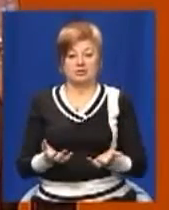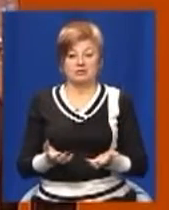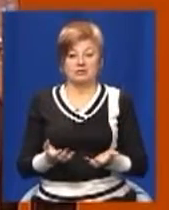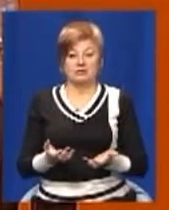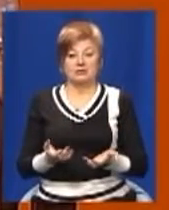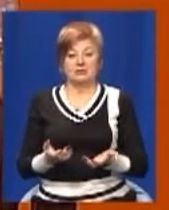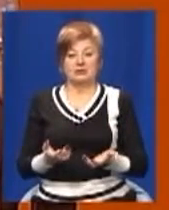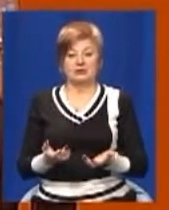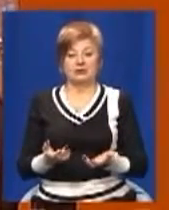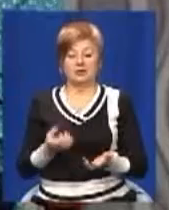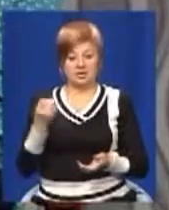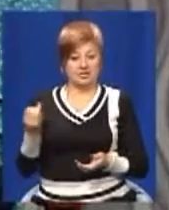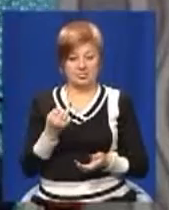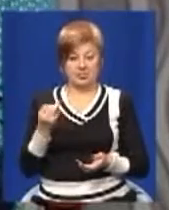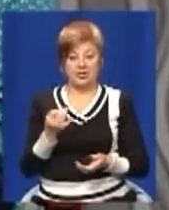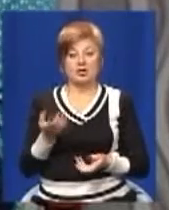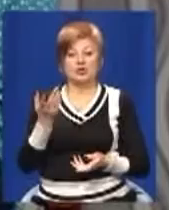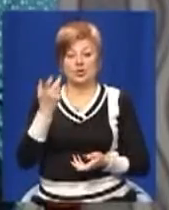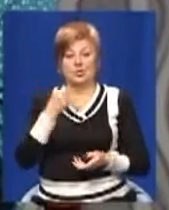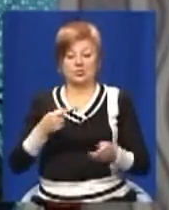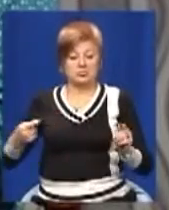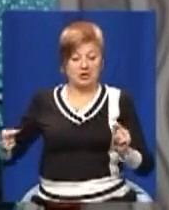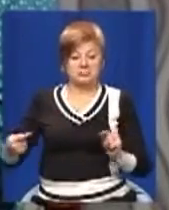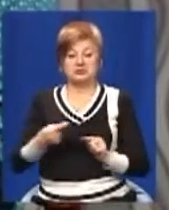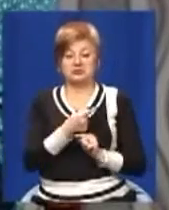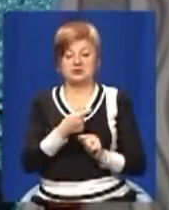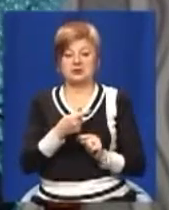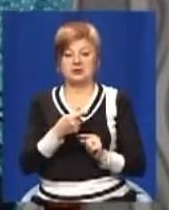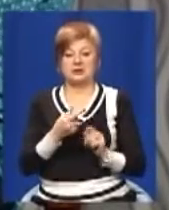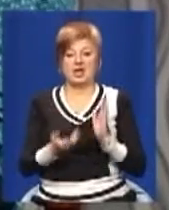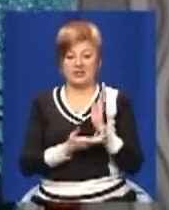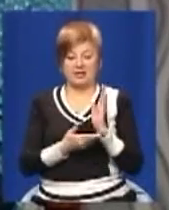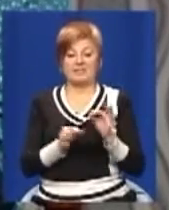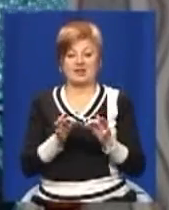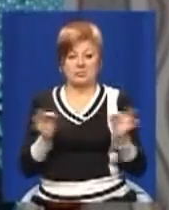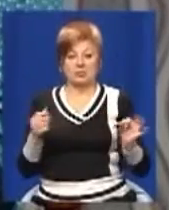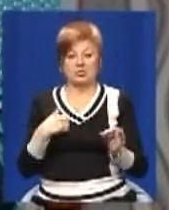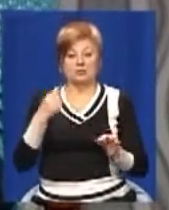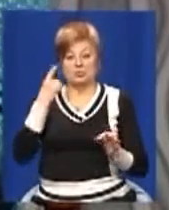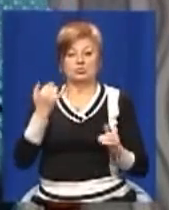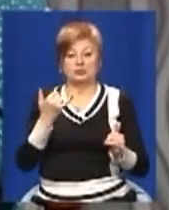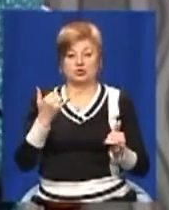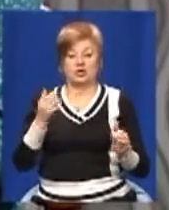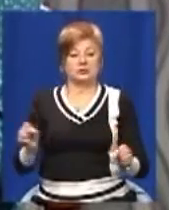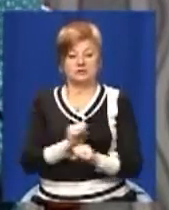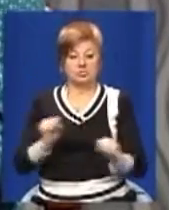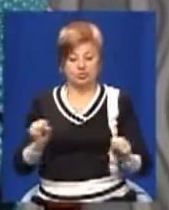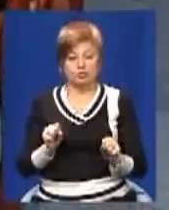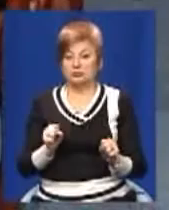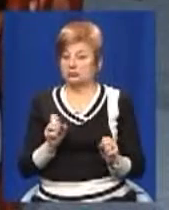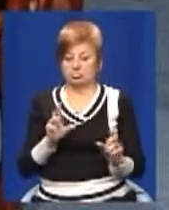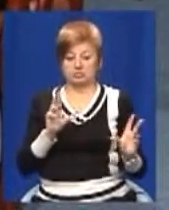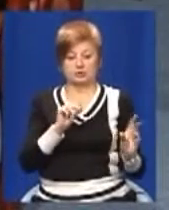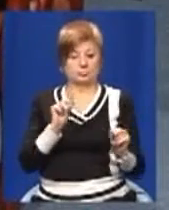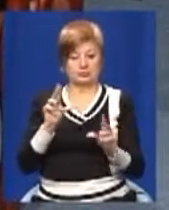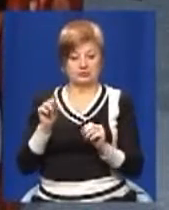ця кулька? Дуже таке цікаво, коли штрикаєш у кульку такою дерев'яною паличкою, я взагалі подумала, що ця кулька зараз лусне от просто, а вона